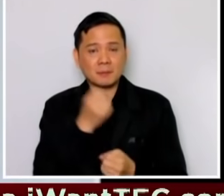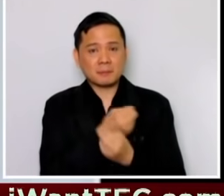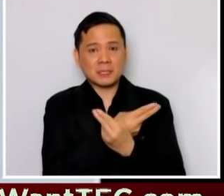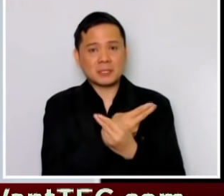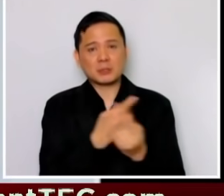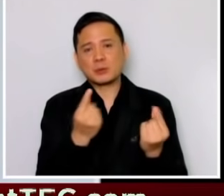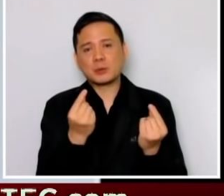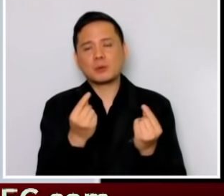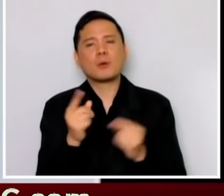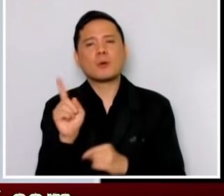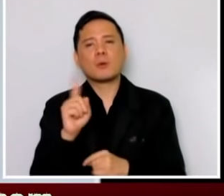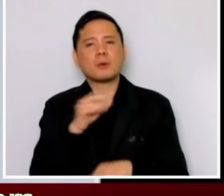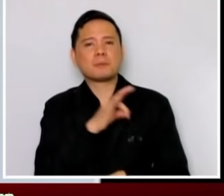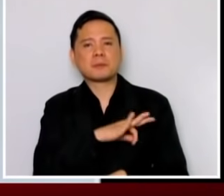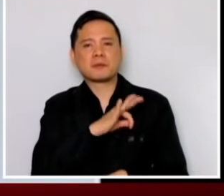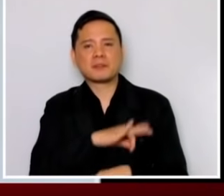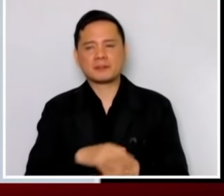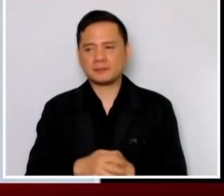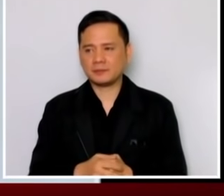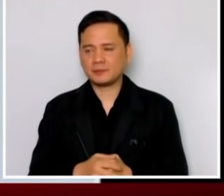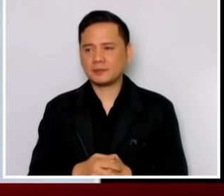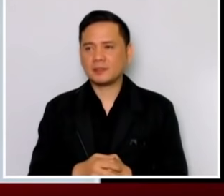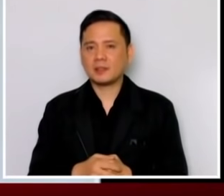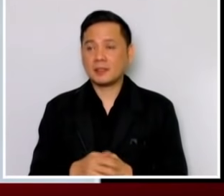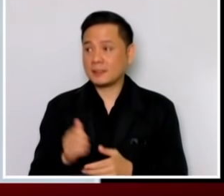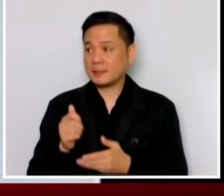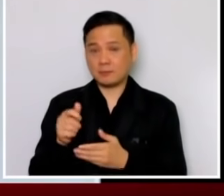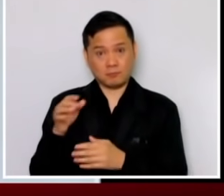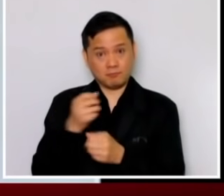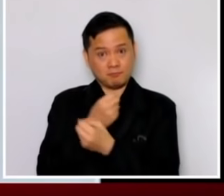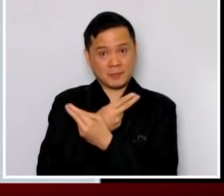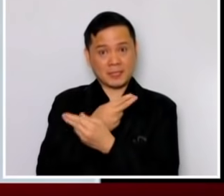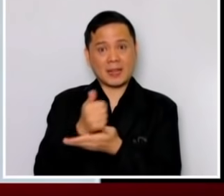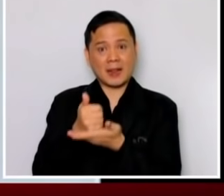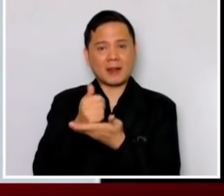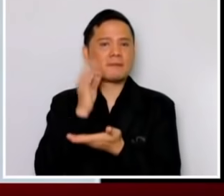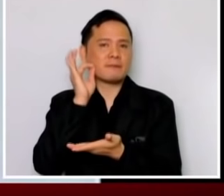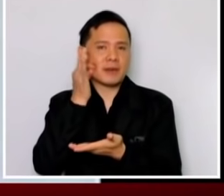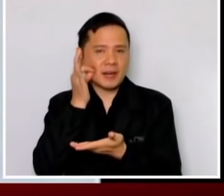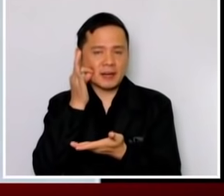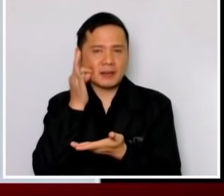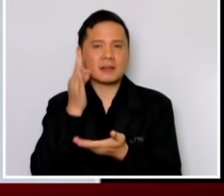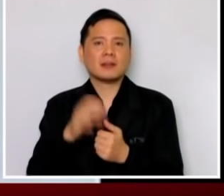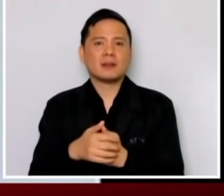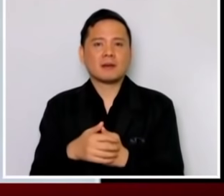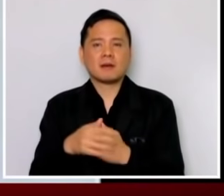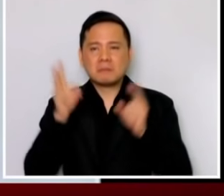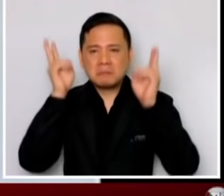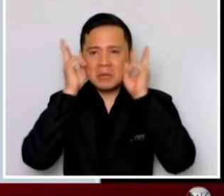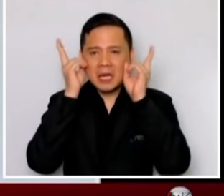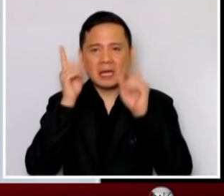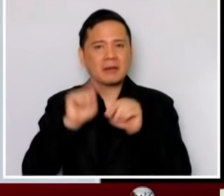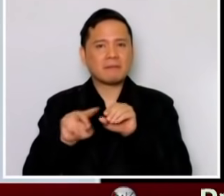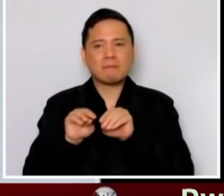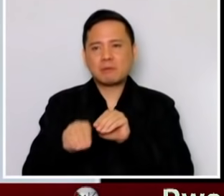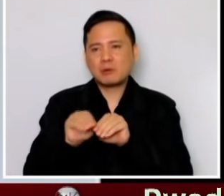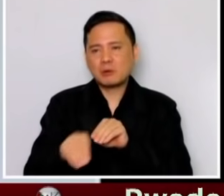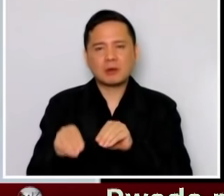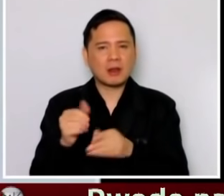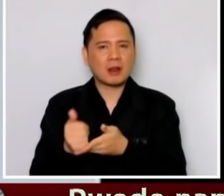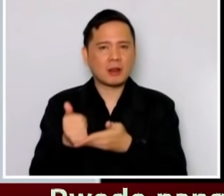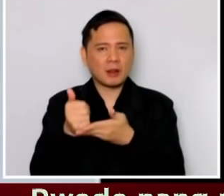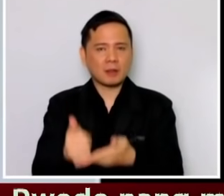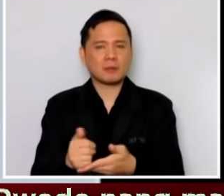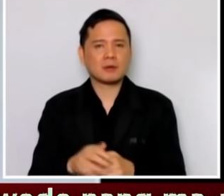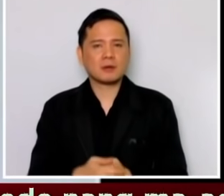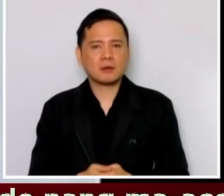mga halaman para po sila ay magkaroon ng prutas. Opo, marami po tayong halaman actually na dependent or nakadepende